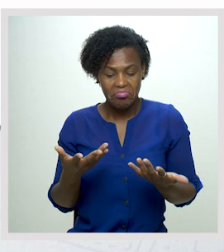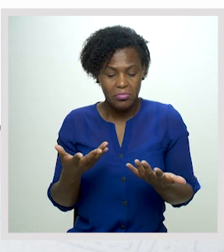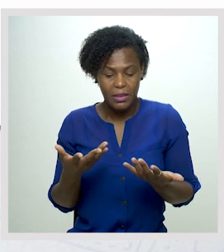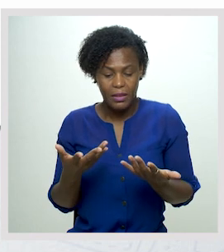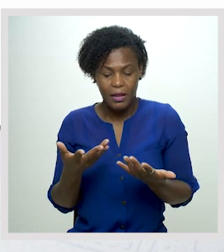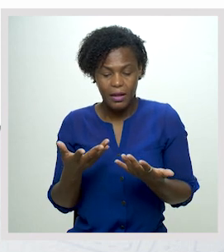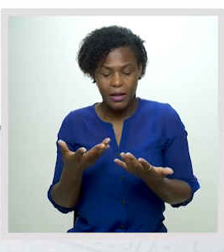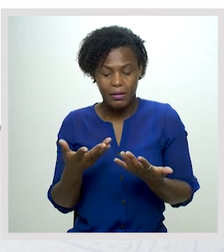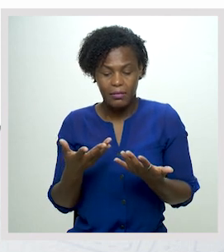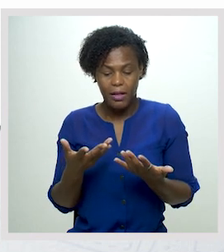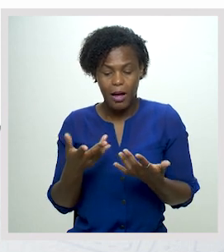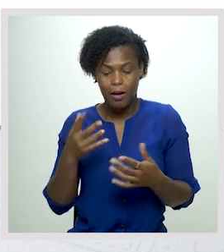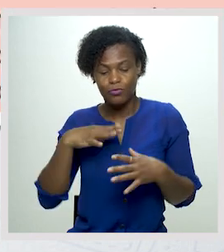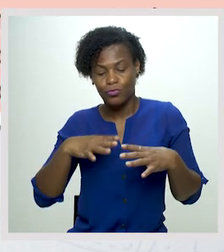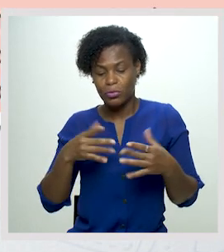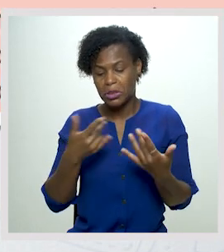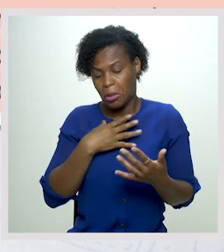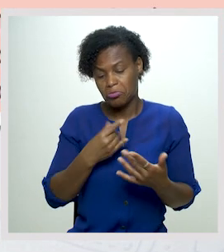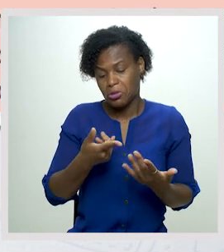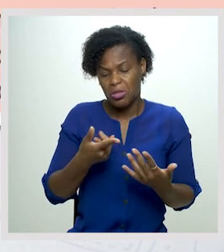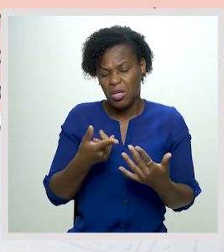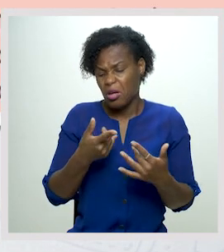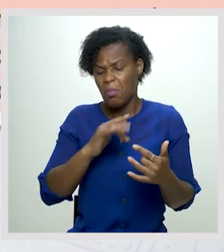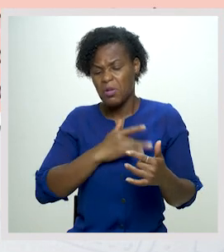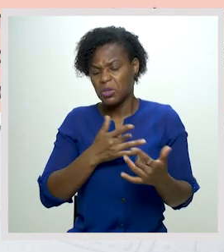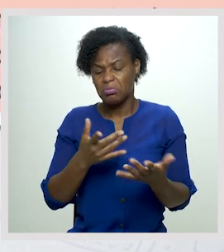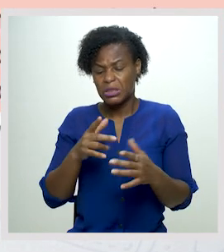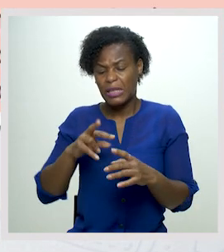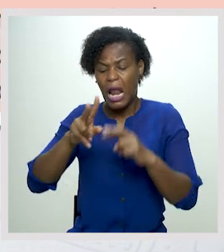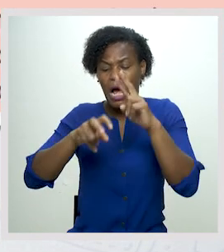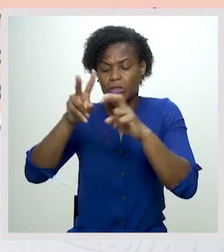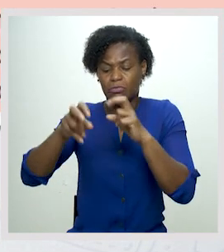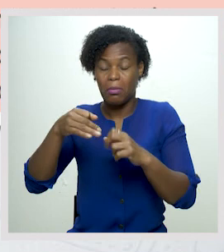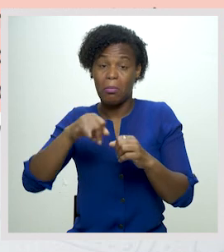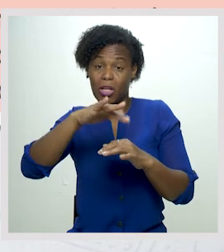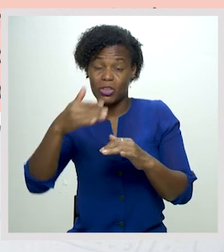maison. Et Julie, qu'est-ce qu'elle dit? Bonjour, moi c'est Julie.